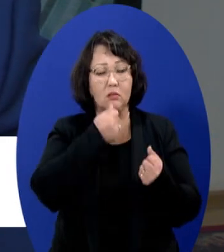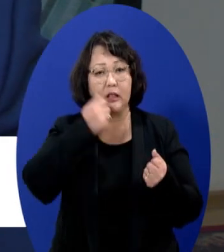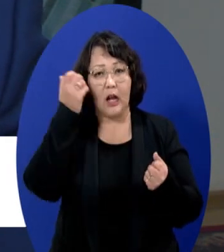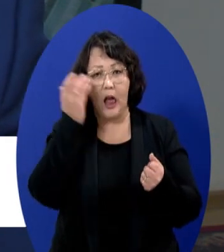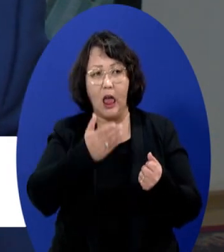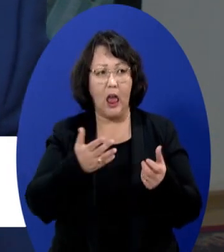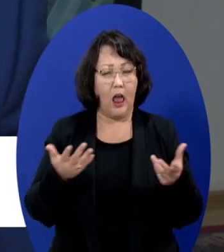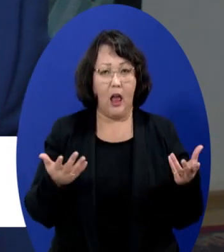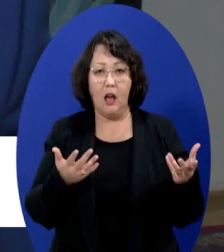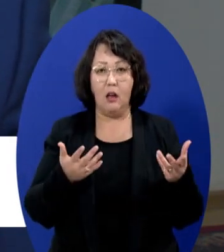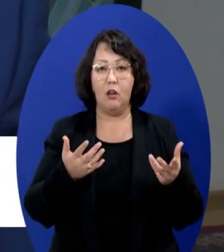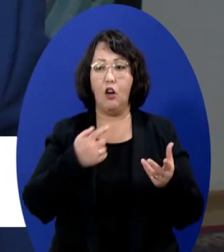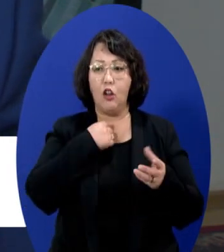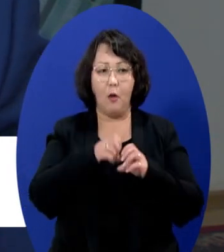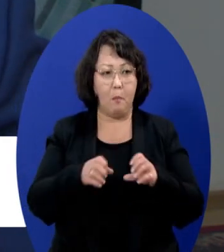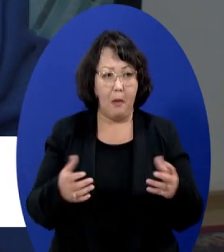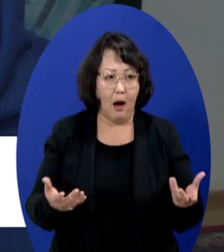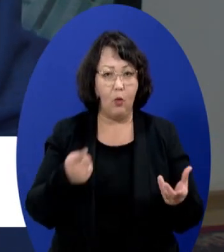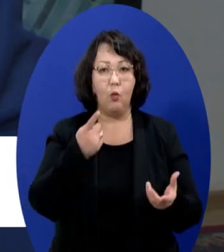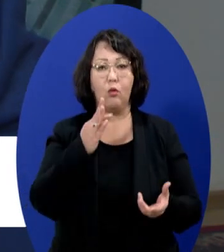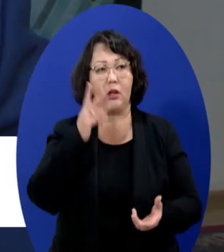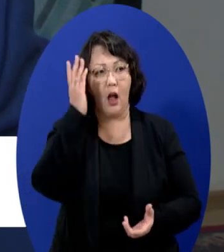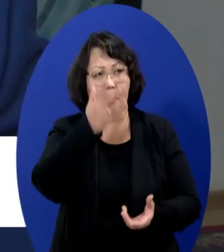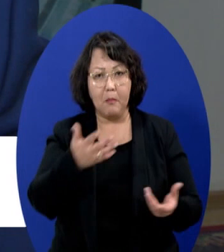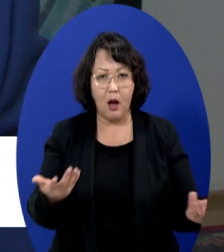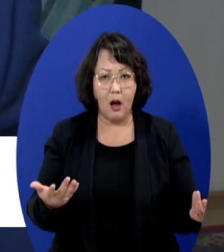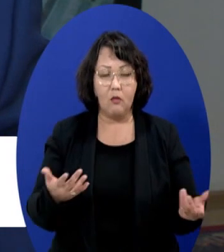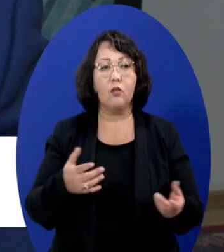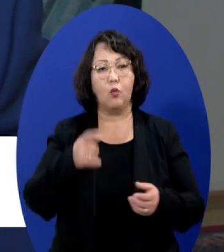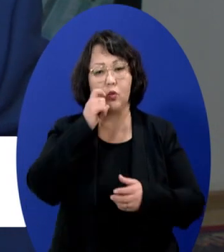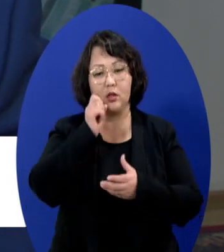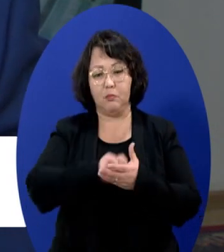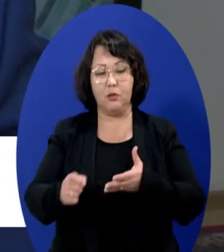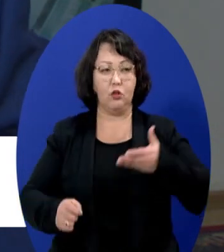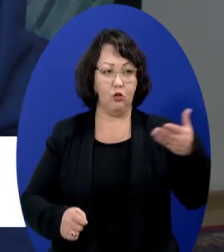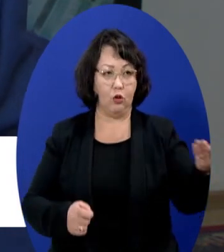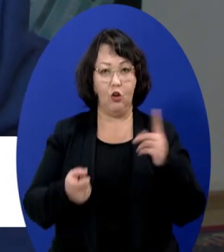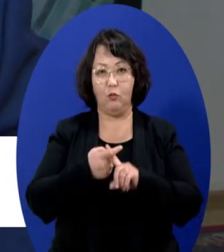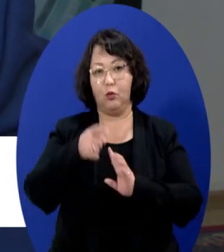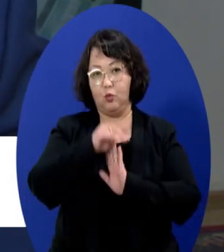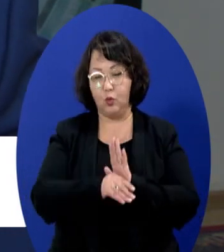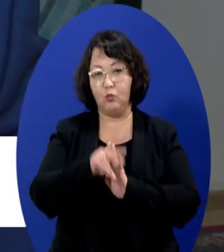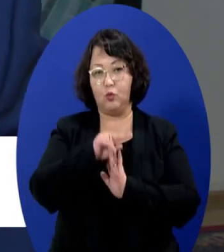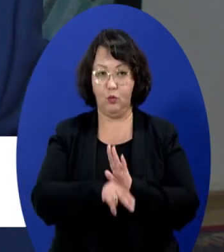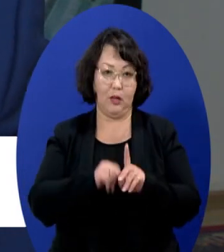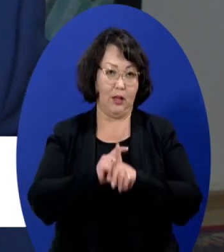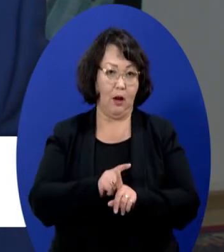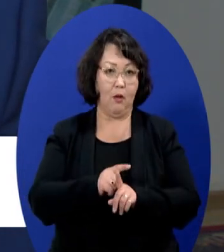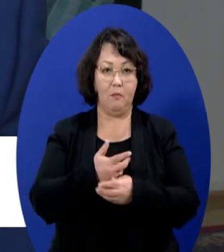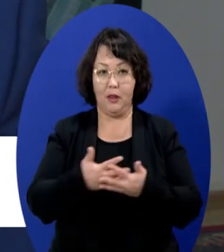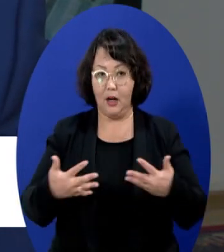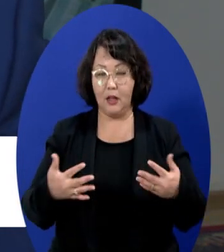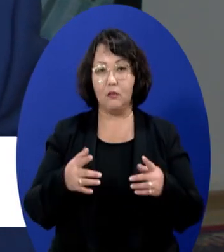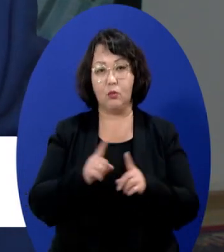шаардлага зайлшгүй шаардлагатай тохиолдолд бол одоо манайд тавьсан хүсэлтээ өгөөд тэгээд холбогдох хууль дүрм журамд яаж нэгдэж чинь гэдгийг